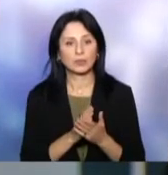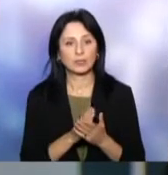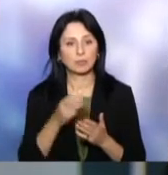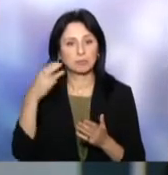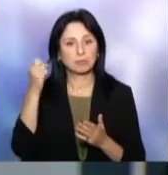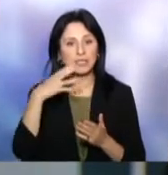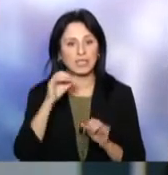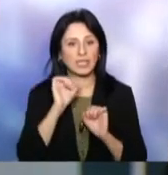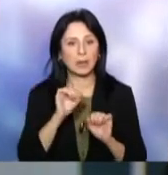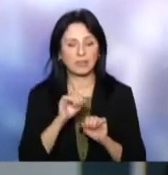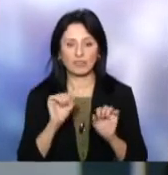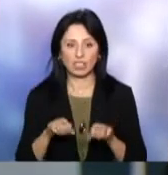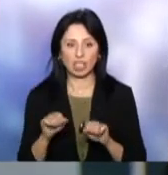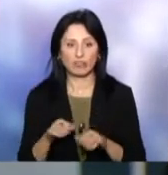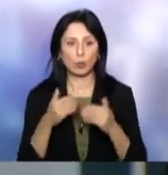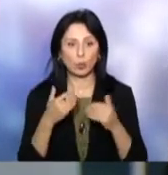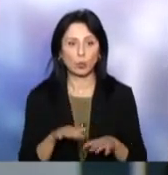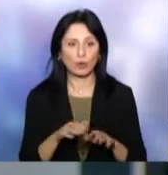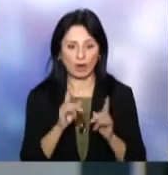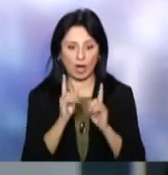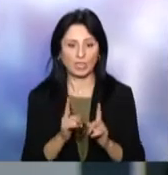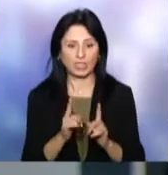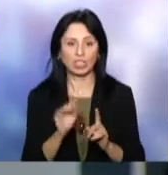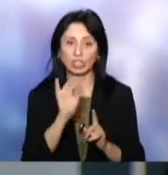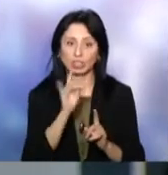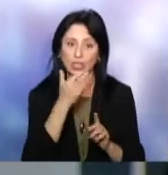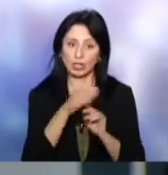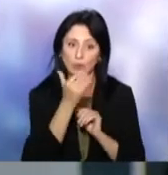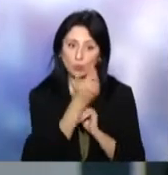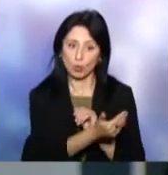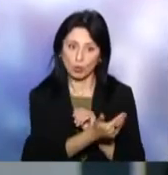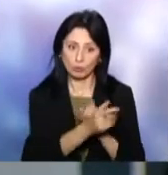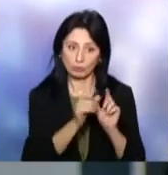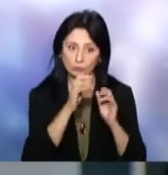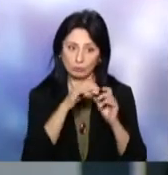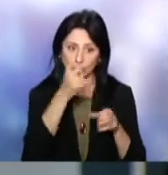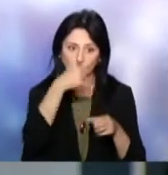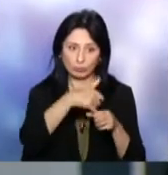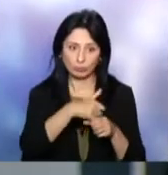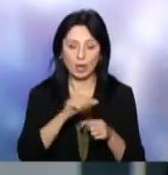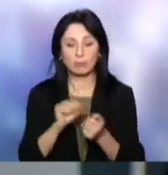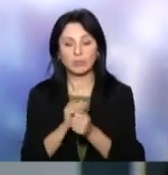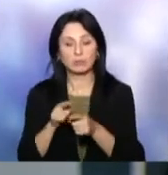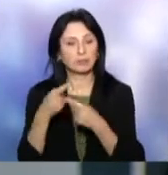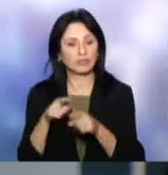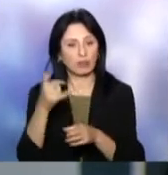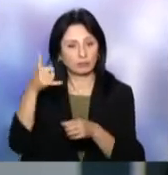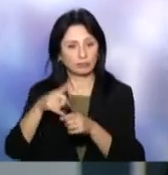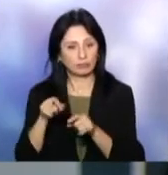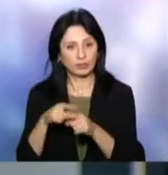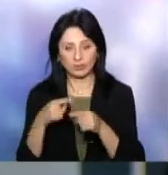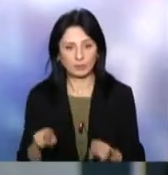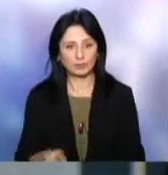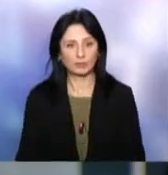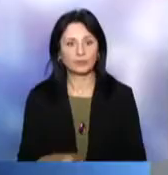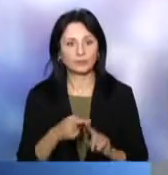დამცავი საშუალებები, სხვათაშორის უკვე განსაზღვრული არის ცხიმიანი კანისთვის სხვა ტექსტურის არის და მშრალი კანისთვის სხვა შემადგენლობის ტექსტურა.